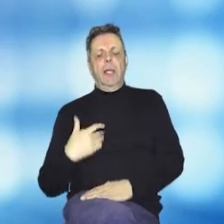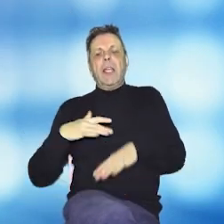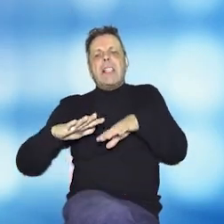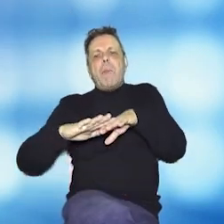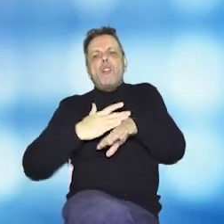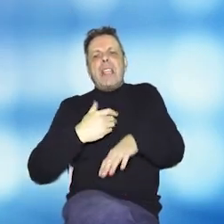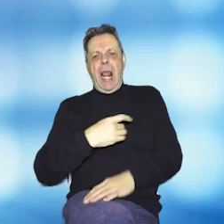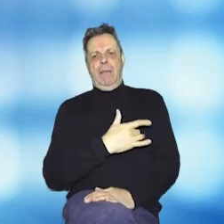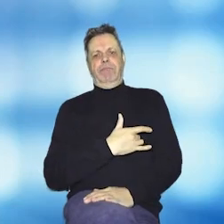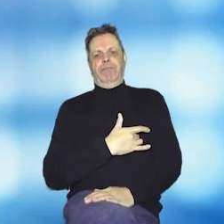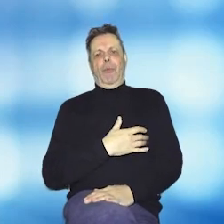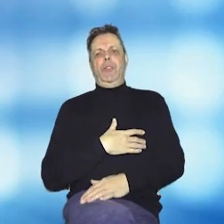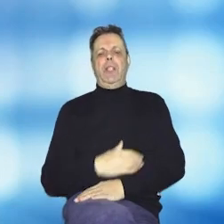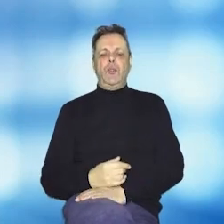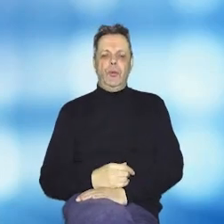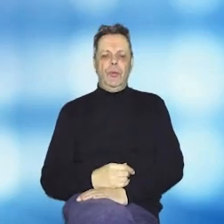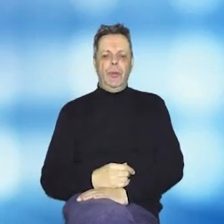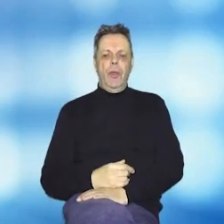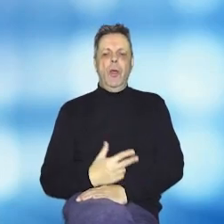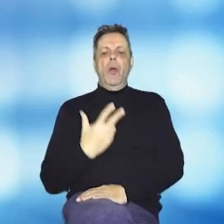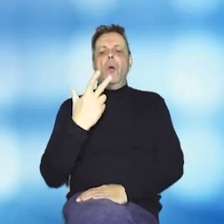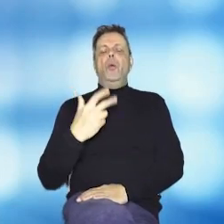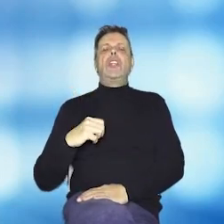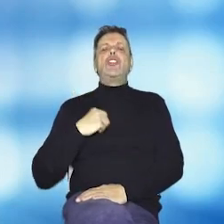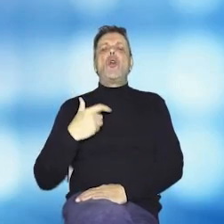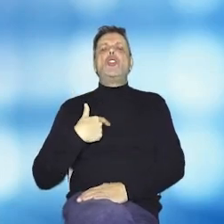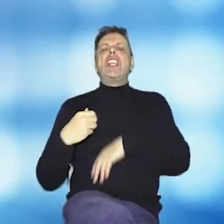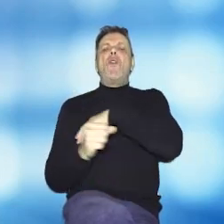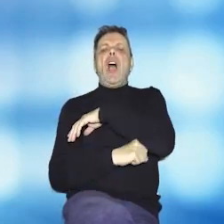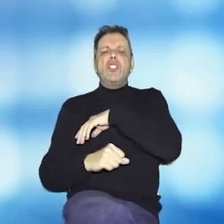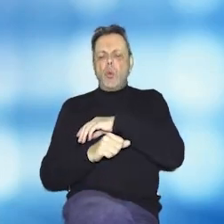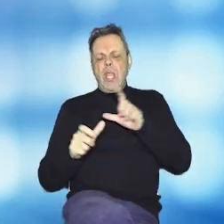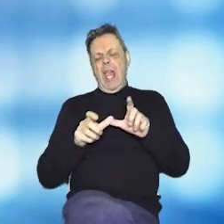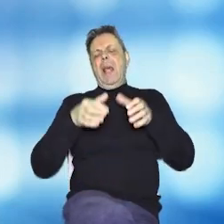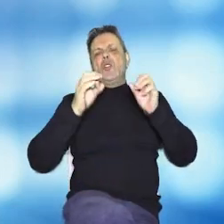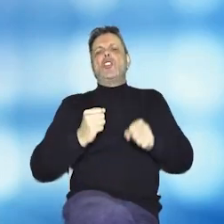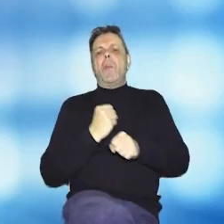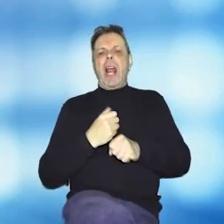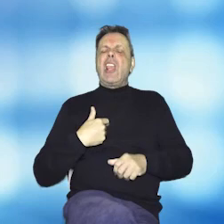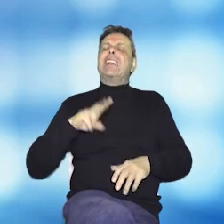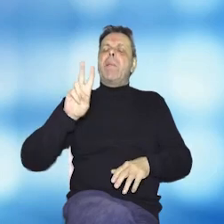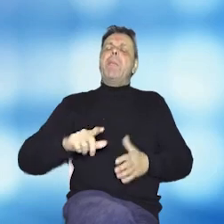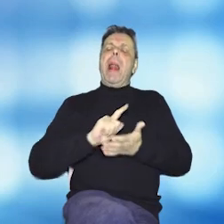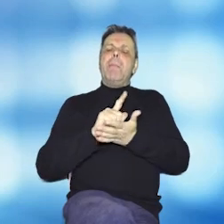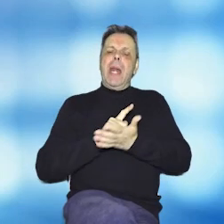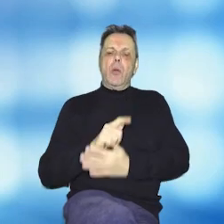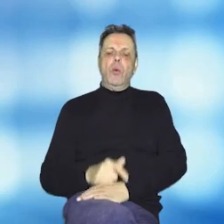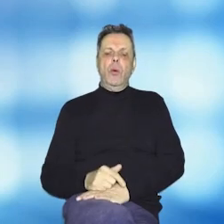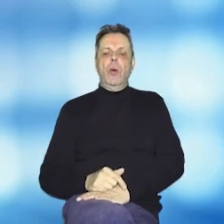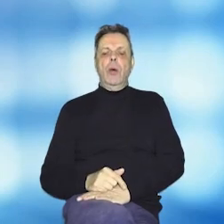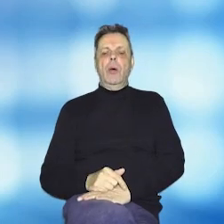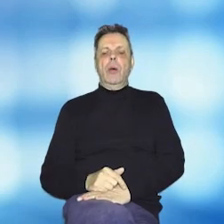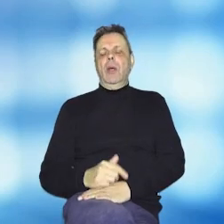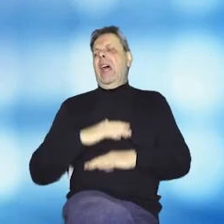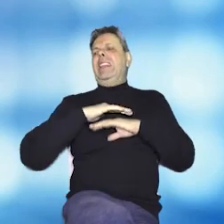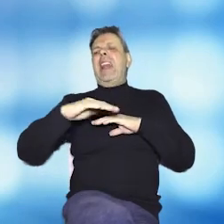Osjetila sam to tu. Znači, na trećoj godini svog studija na socijalnom radu imala sam priliku